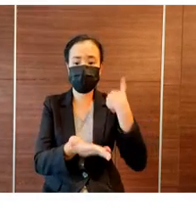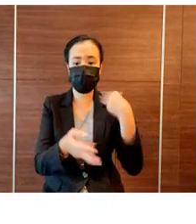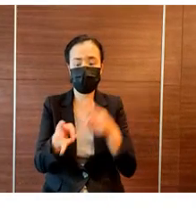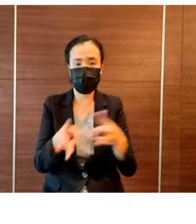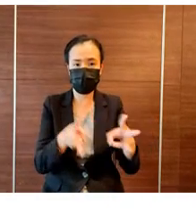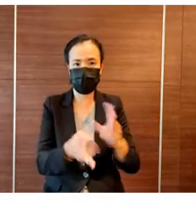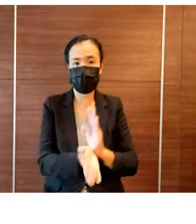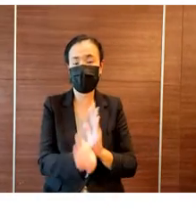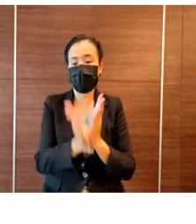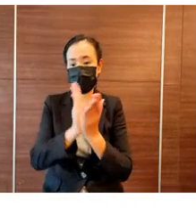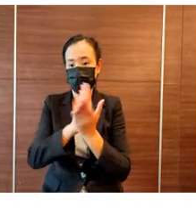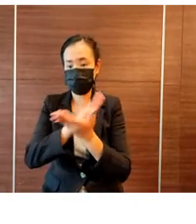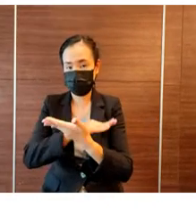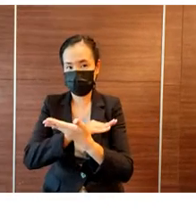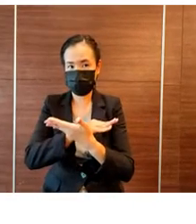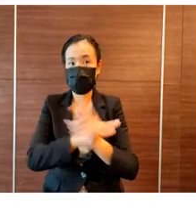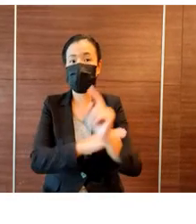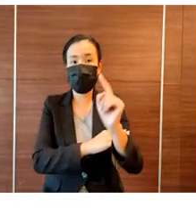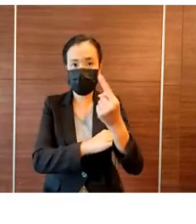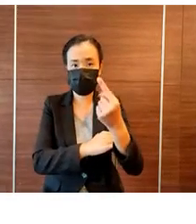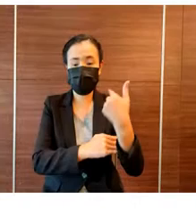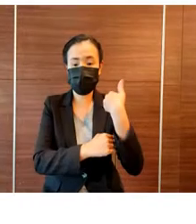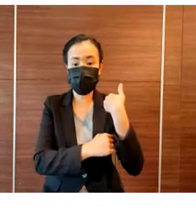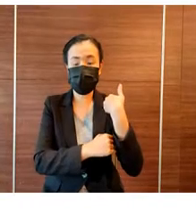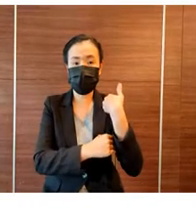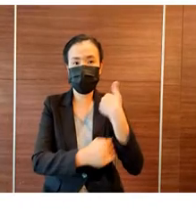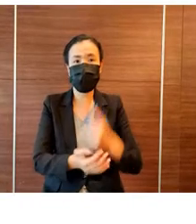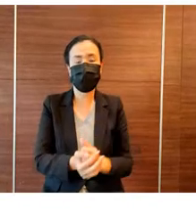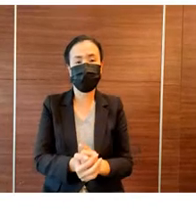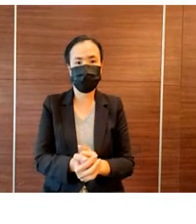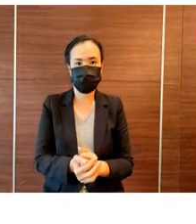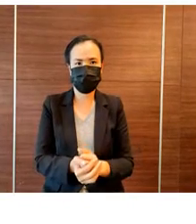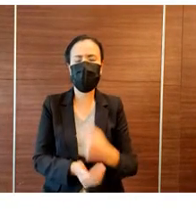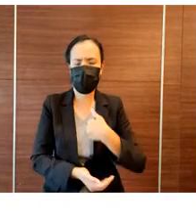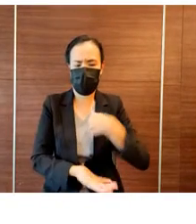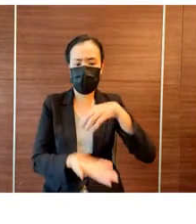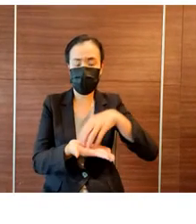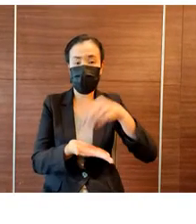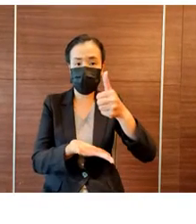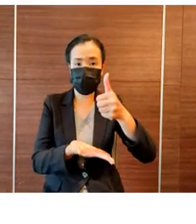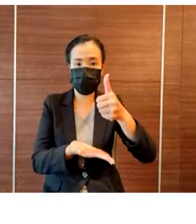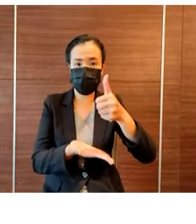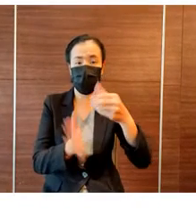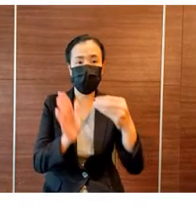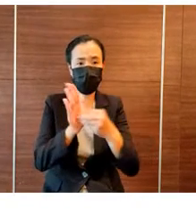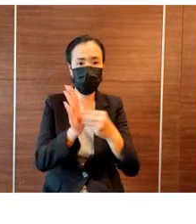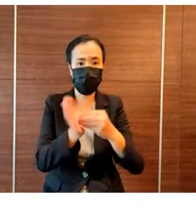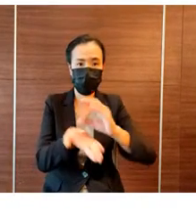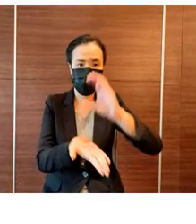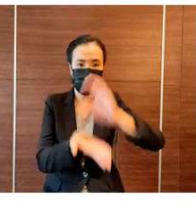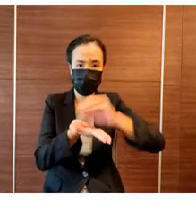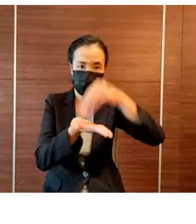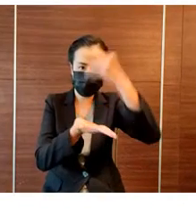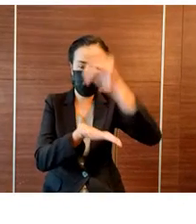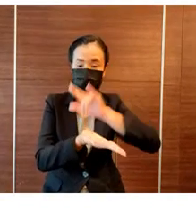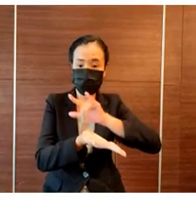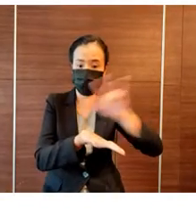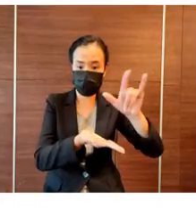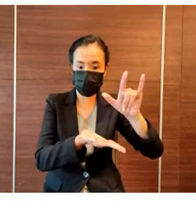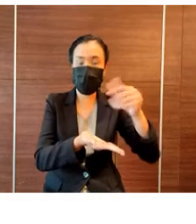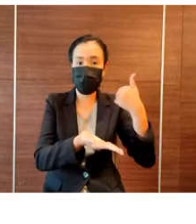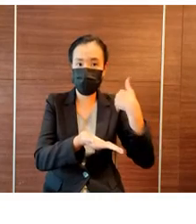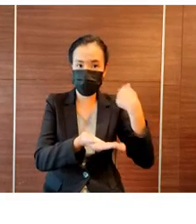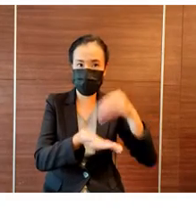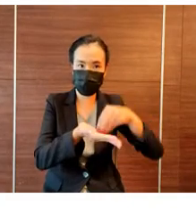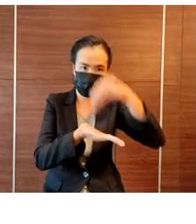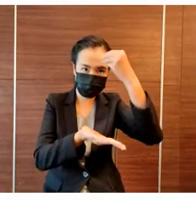ปรับเปลี่ยนค่อนข้างสูงแล้วตัวผมเองก็โชคดีที่กทม.ก็ให้ทุนไปเรียนต่อด้านเภสัชกรรมคลินิกกลับมาด้วย